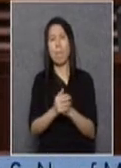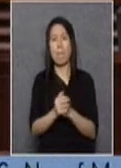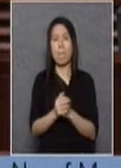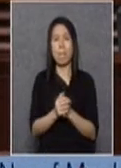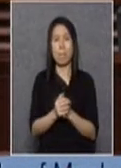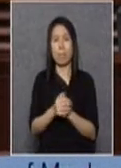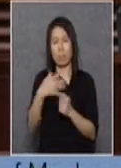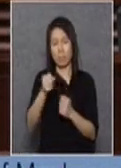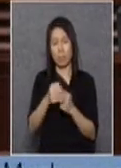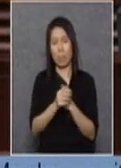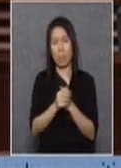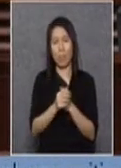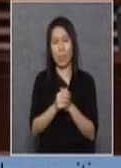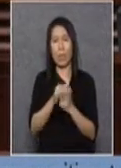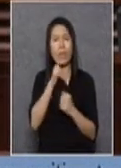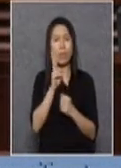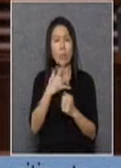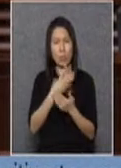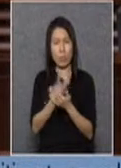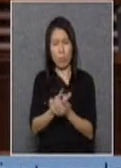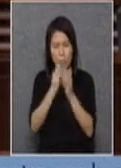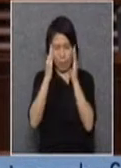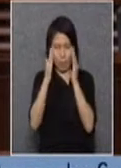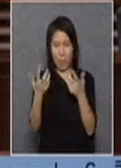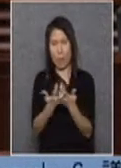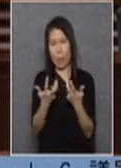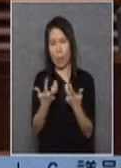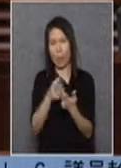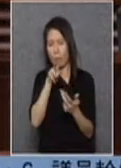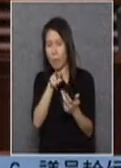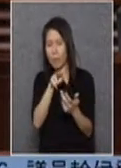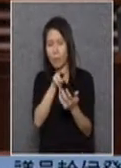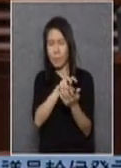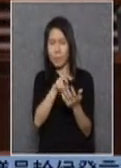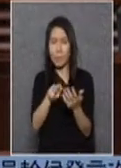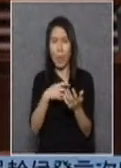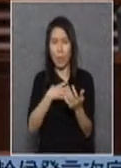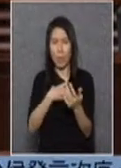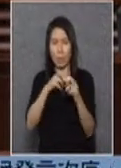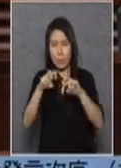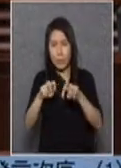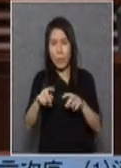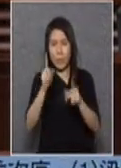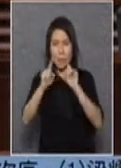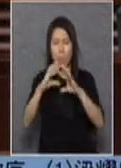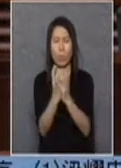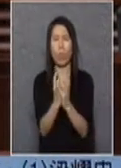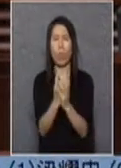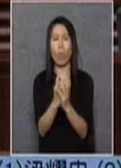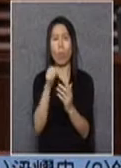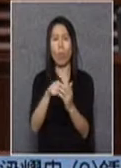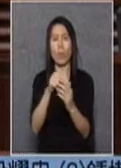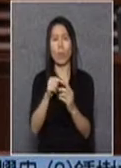主席，如果我們細心去看看啲數字，其實我們發覺自由黨那個所